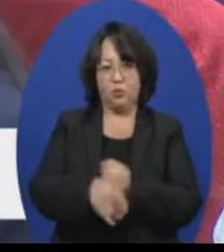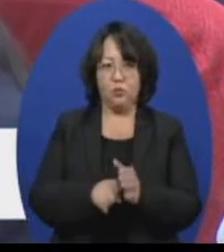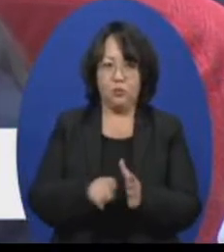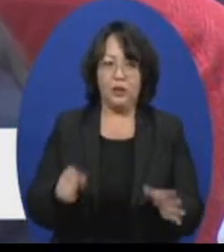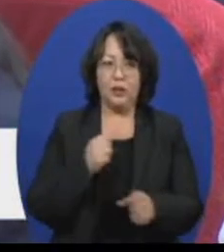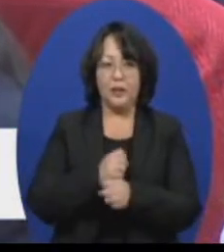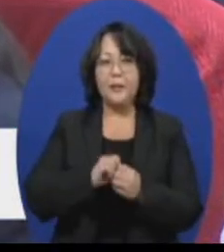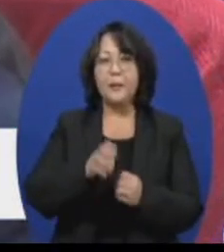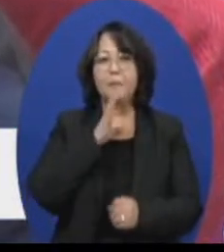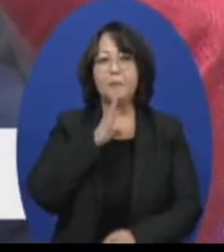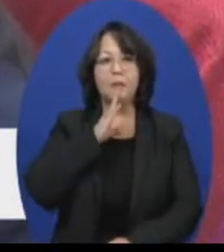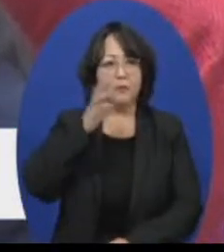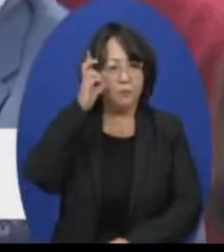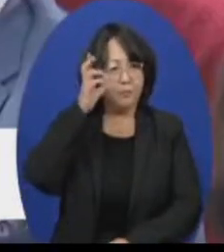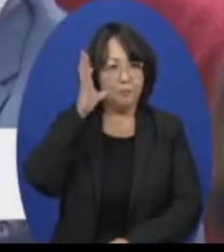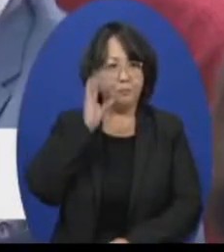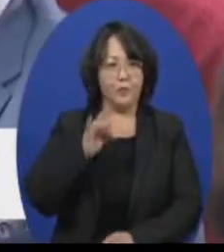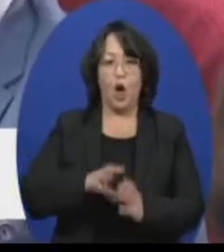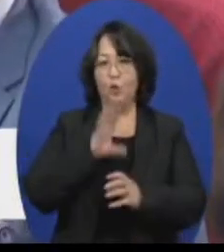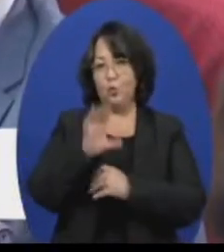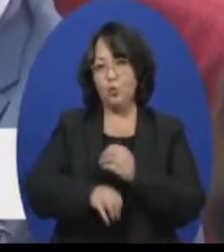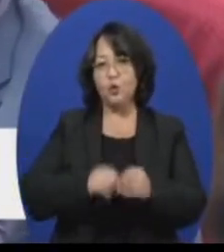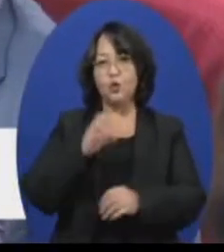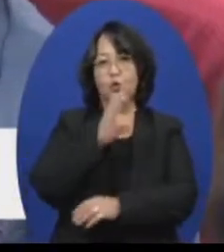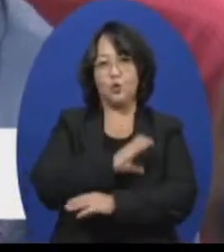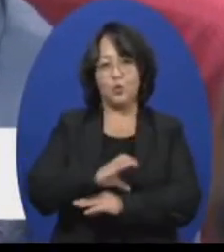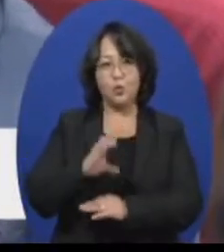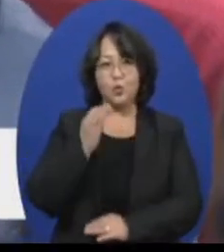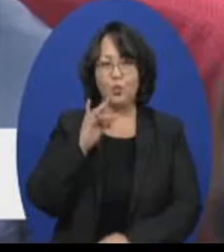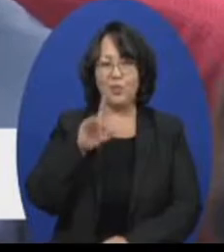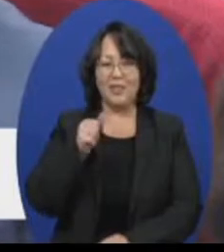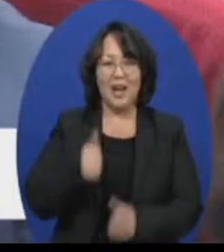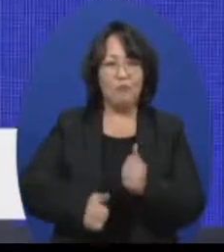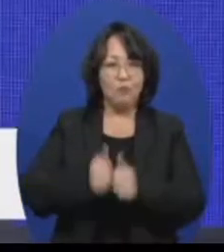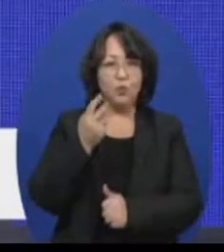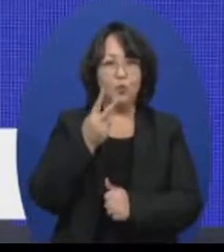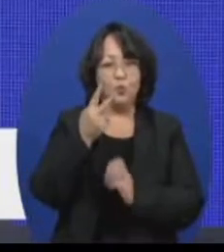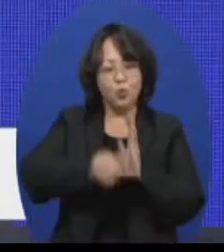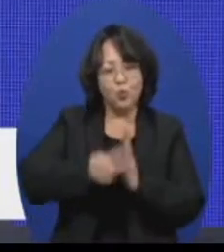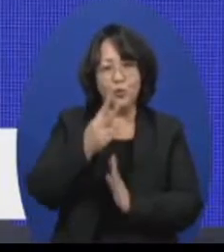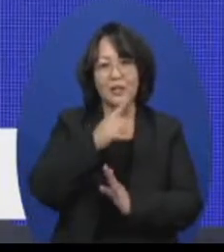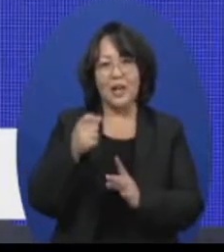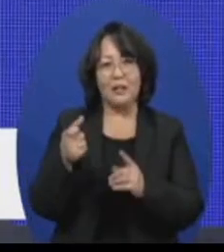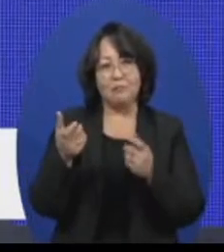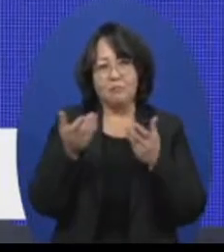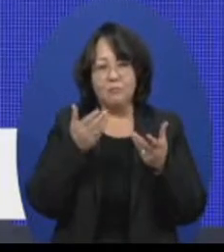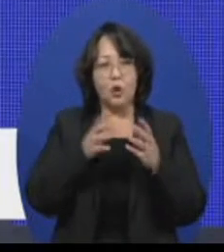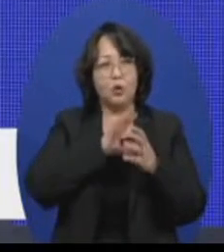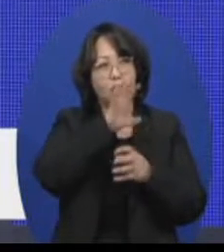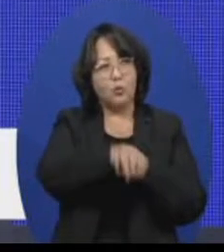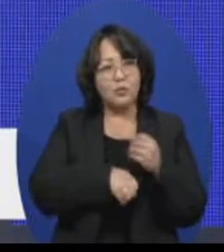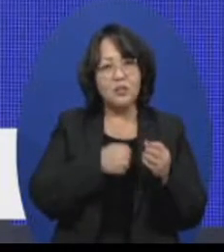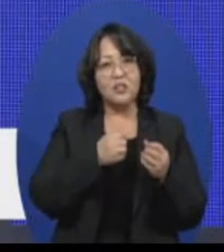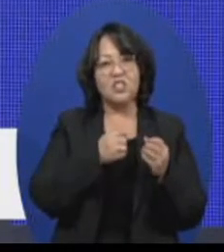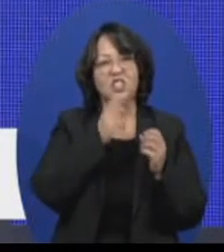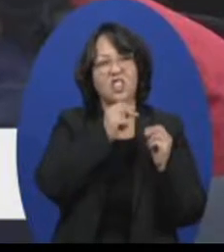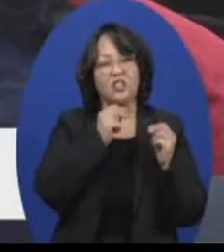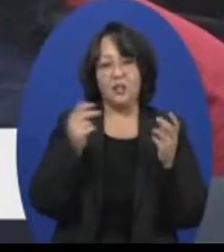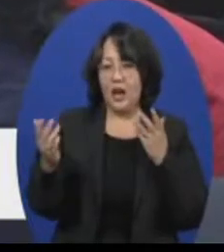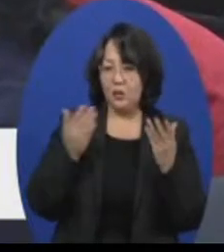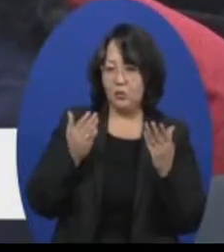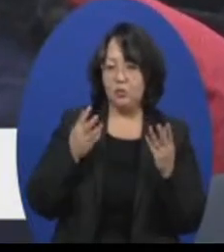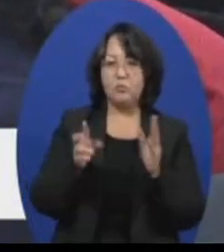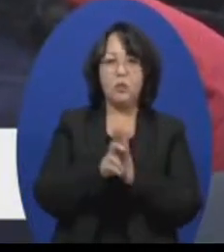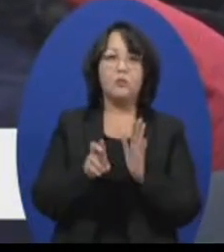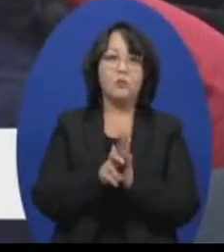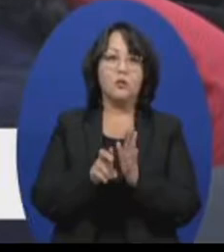ажиллана. Боловсролын салбарт олон улсын сурлагын амжилтын үнэлгээнд хамрагдаж, боловсролын чанарыг олон улсын төвшөнд харьцуулах боломжтой болгоно гэсэн нэг их